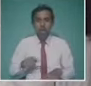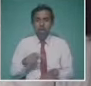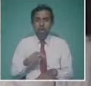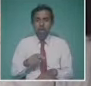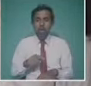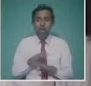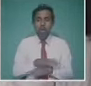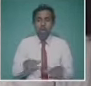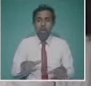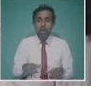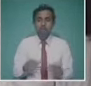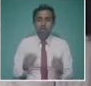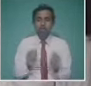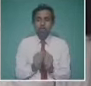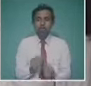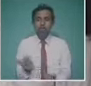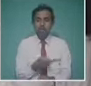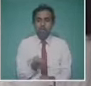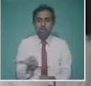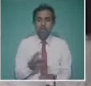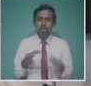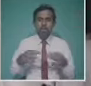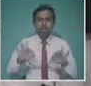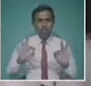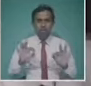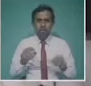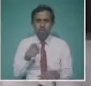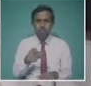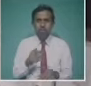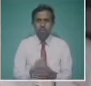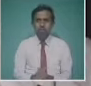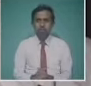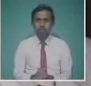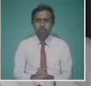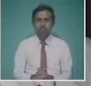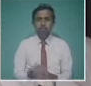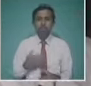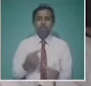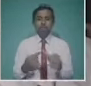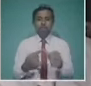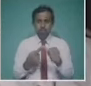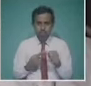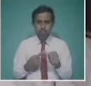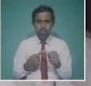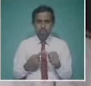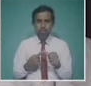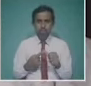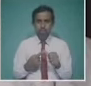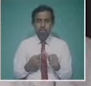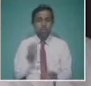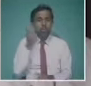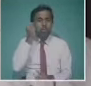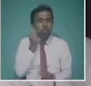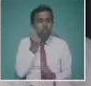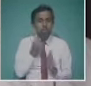මේ ශිෂ්‍ය ක්‍රියාකාරින් දෙනව නිදහස් කරනවා. එතකොට අපිට ඒකට උත්තරයක් දෙන්න ඕනේ. ඒ හින්දා